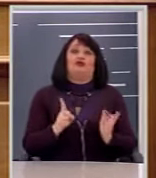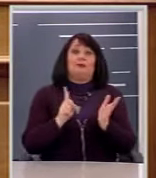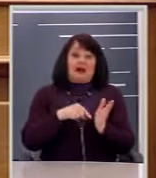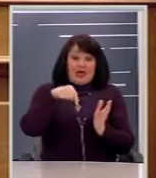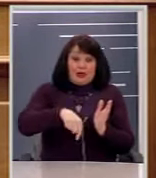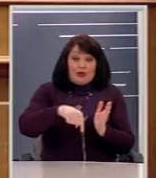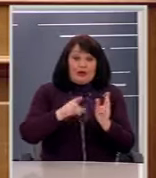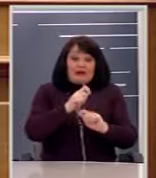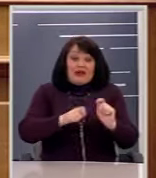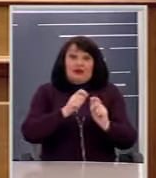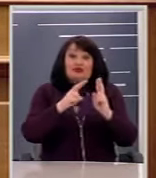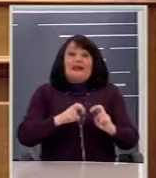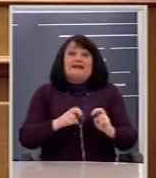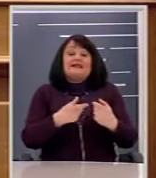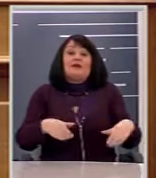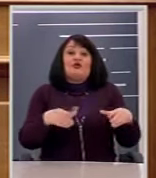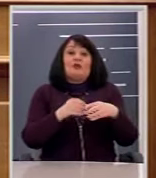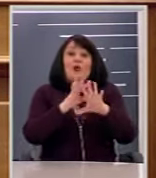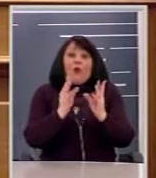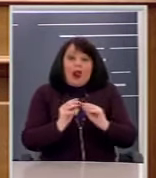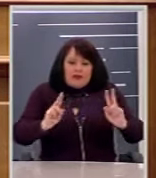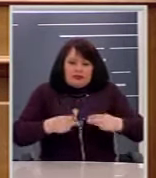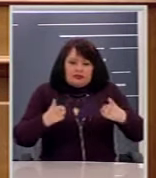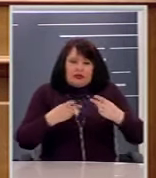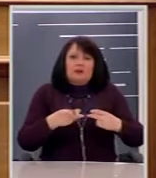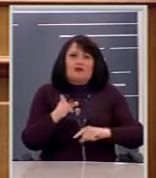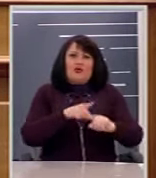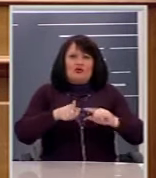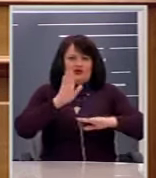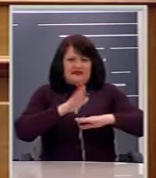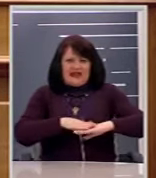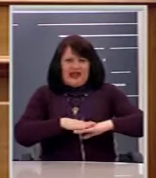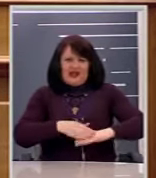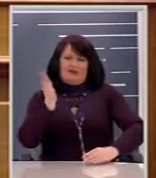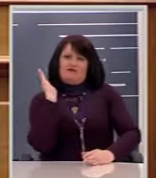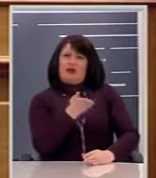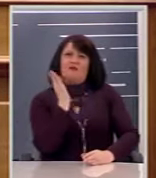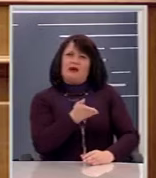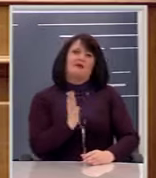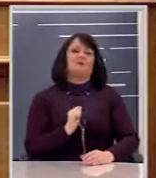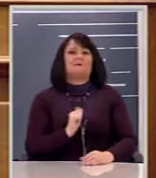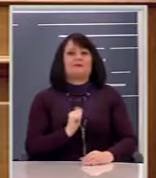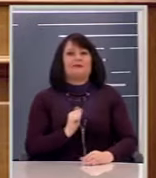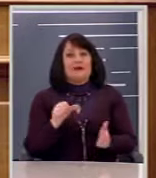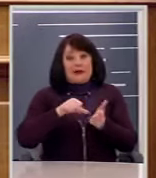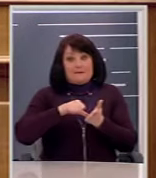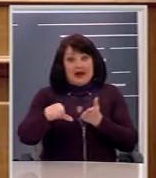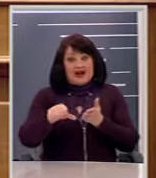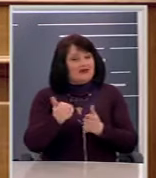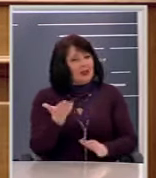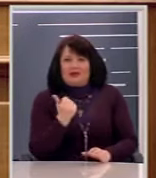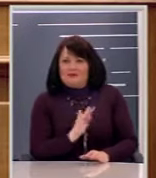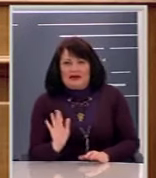την εξεταστική και να ανοίξουν τα πάντα. Και να αποδοθούν οι ευθύνες σε όποιον και να ανήκουν. Και η παραγραφή βεβαίως και δεν